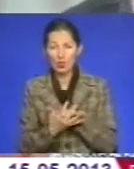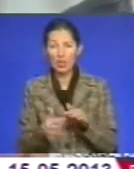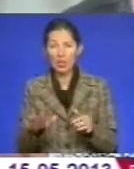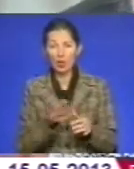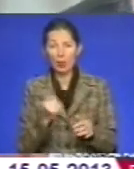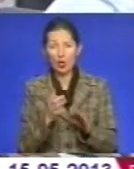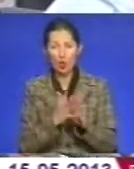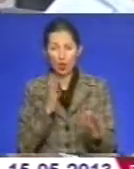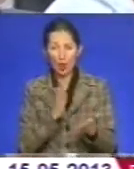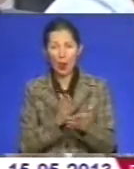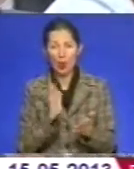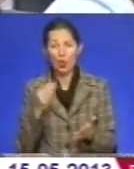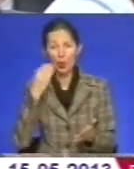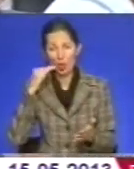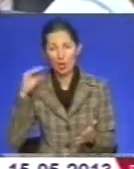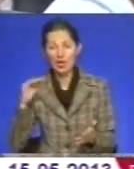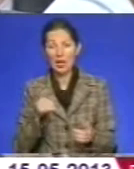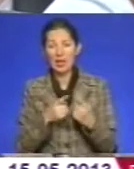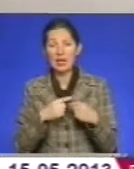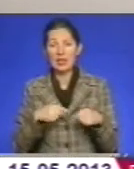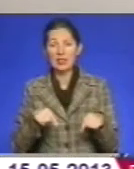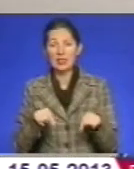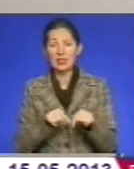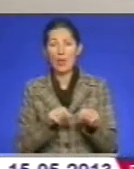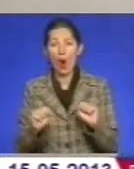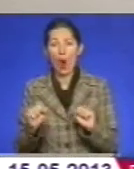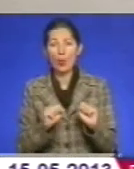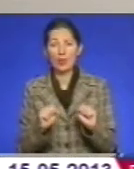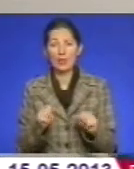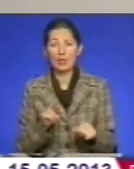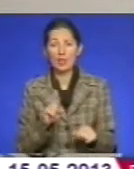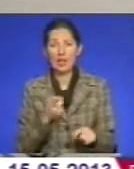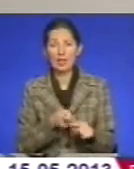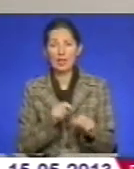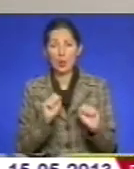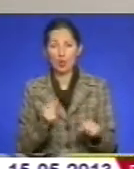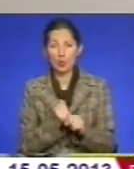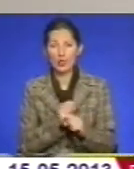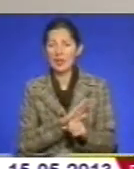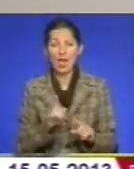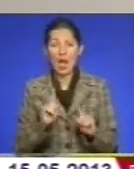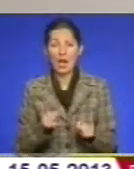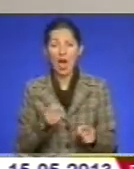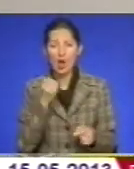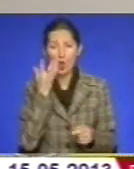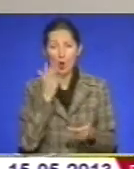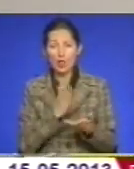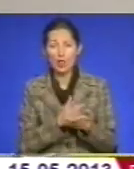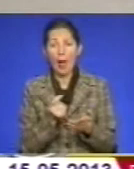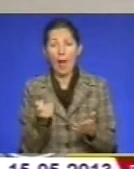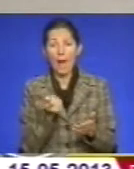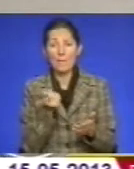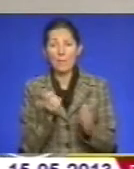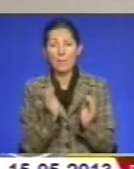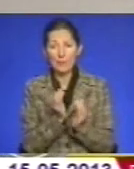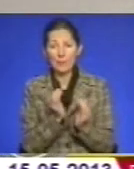має бути удосконалена система управління. А як це можна зробити? Це нереально зробити, коли є дрібні